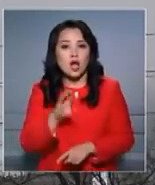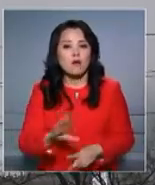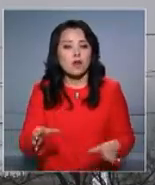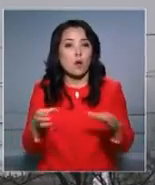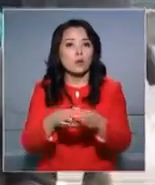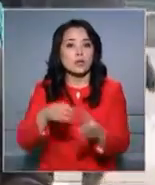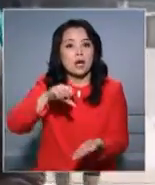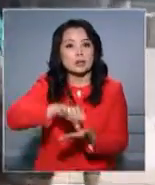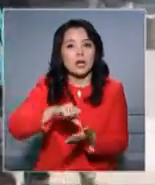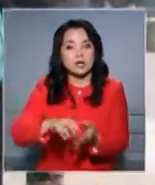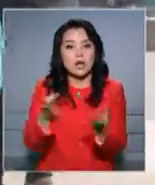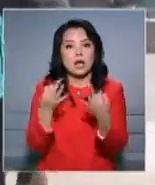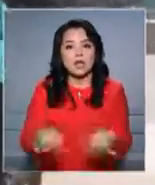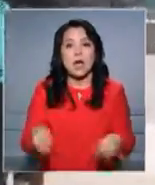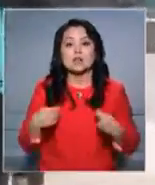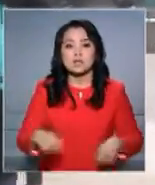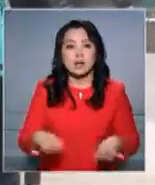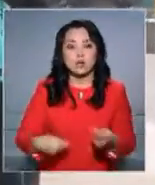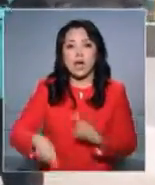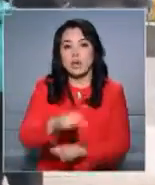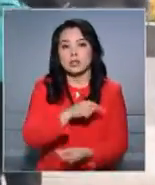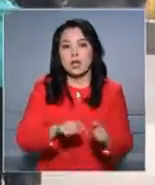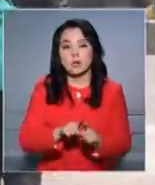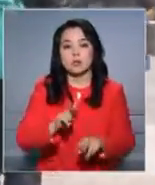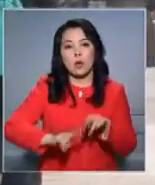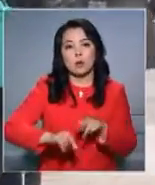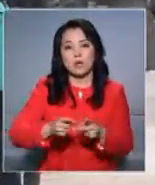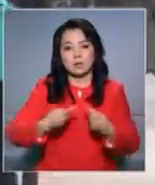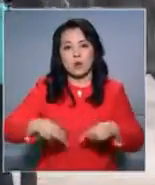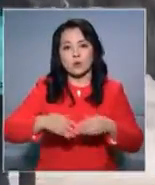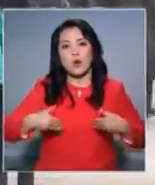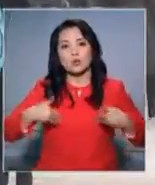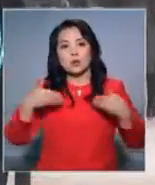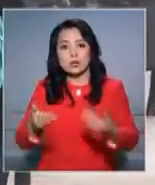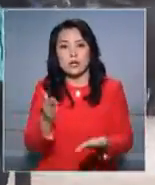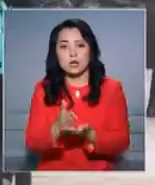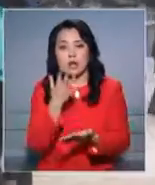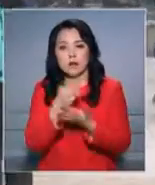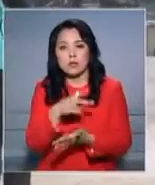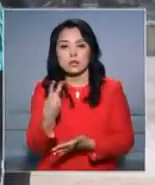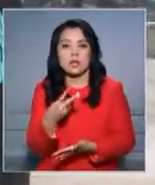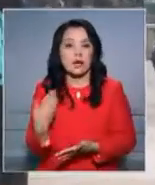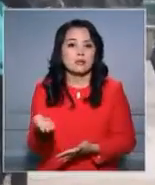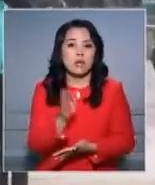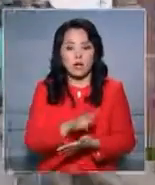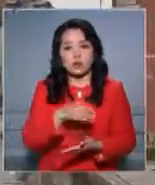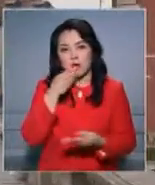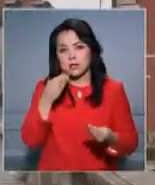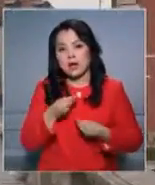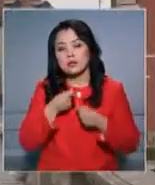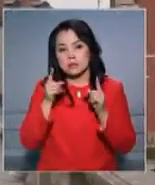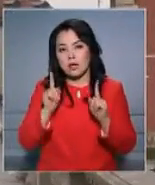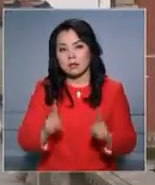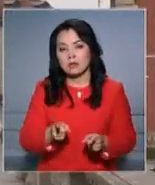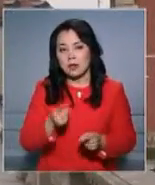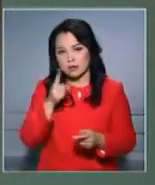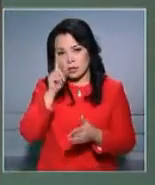Еуроодақ арасындағы еркін сауда айналымын құру туралы ұсынысы екі тараптың да көңілінен шығып отыр.